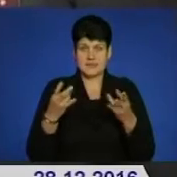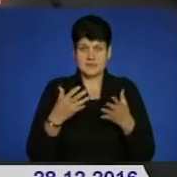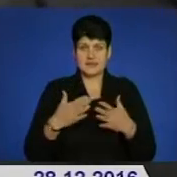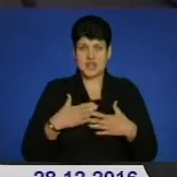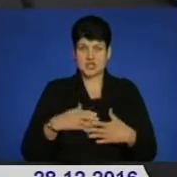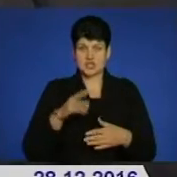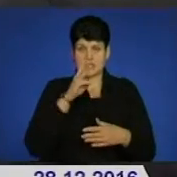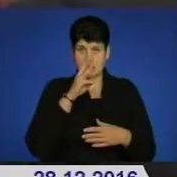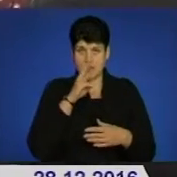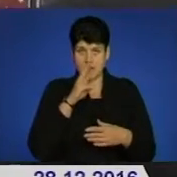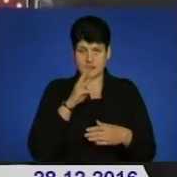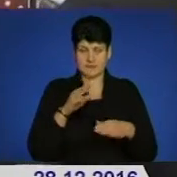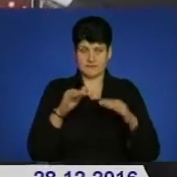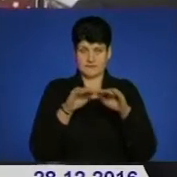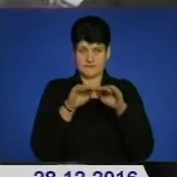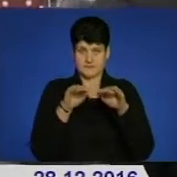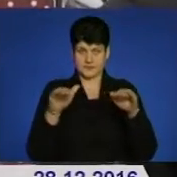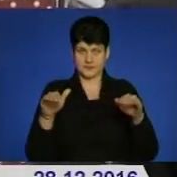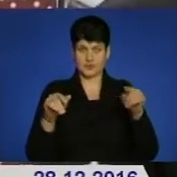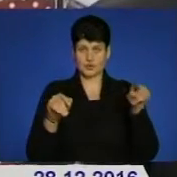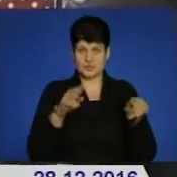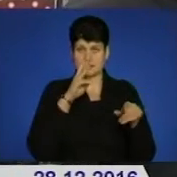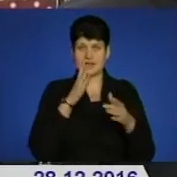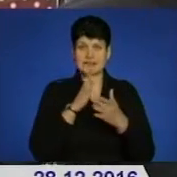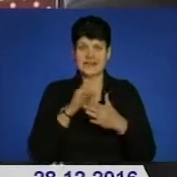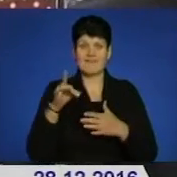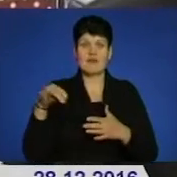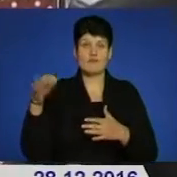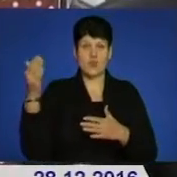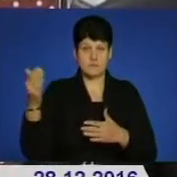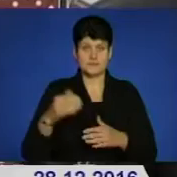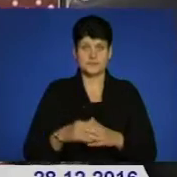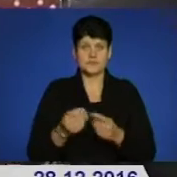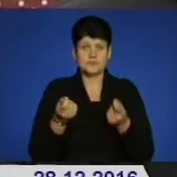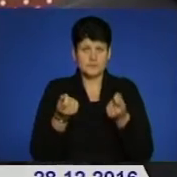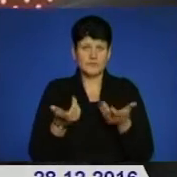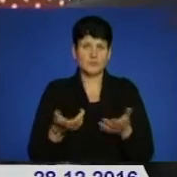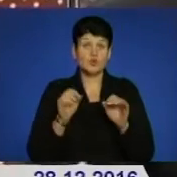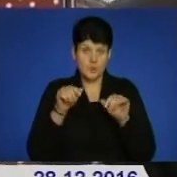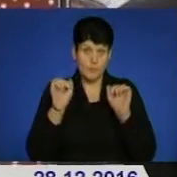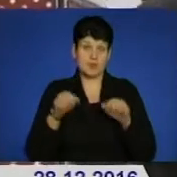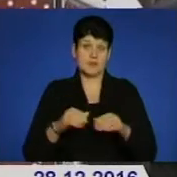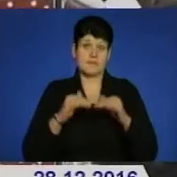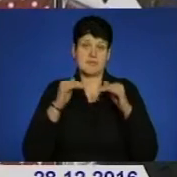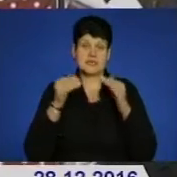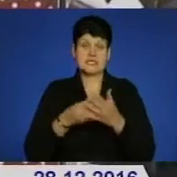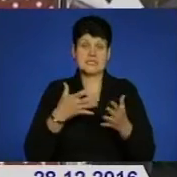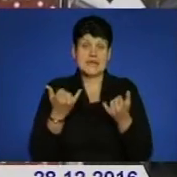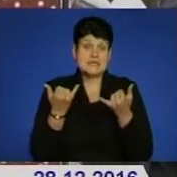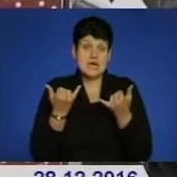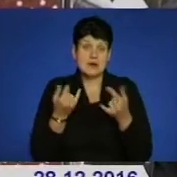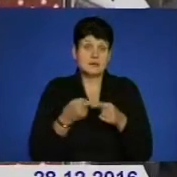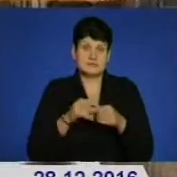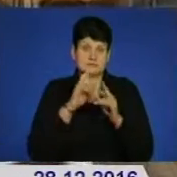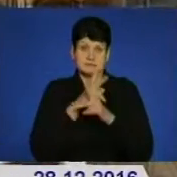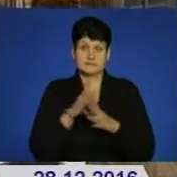наші зарплати відносно до того, до тих зарплат, які існують в Європі, хоча б трохи, тоді можна піднімати ціни, а зараз це просто